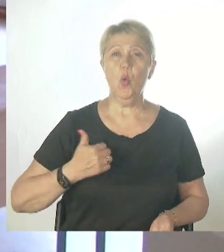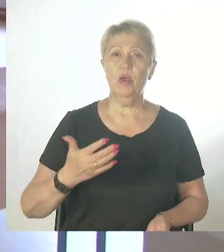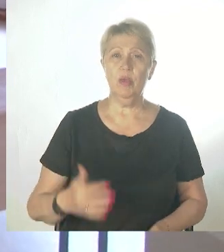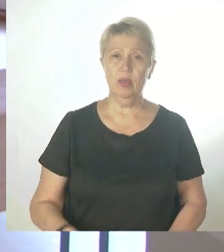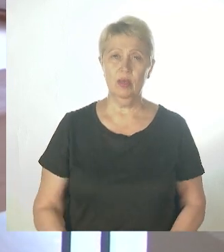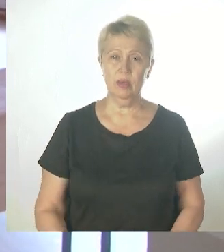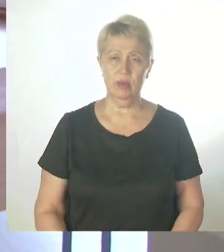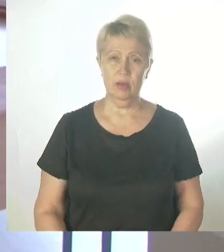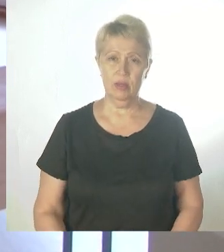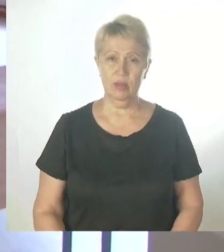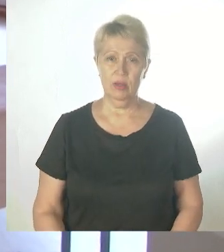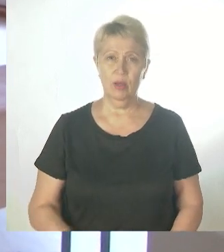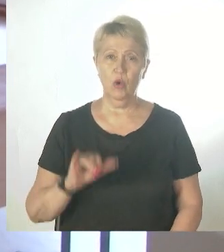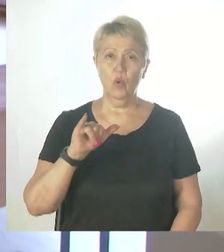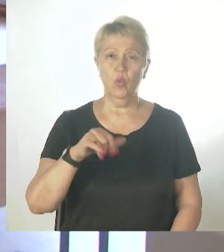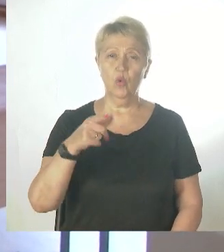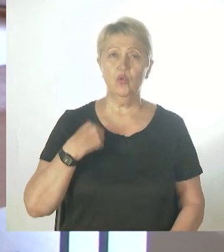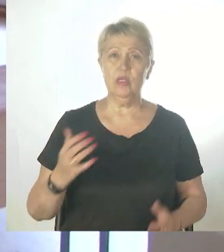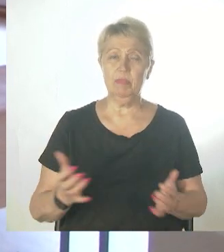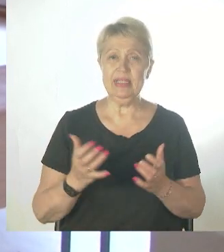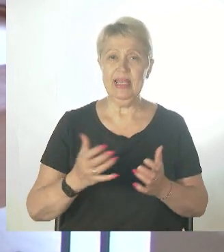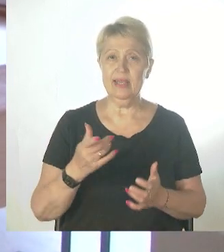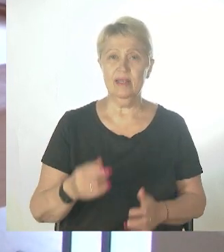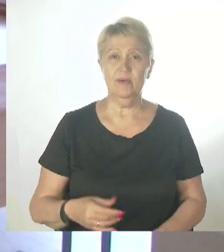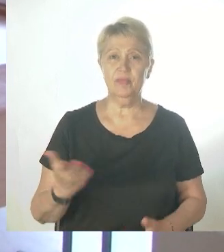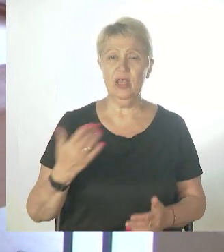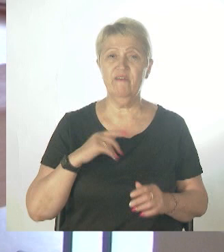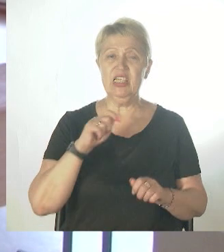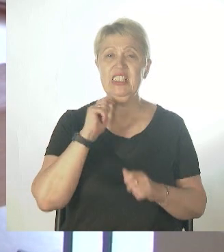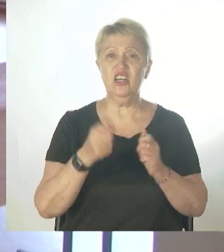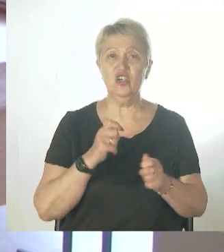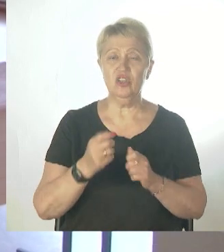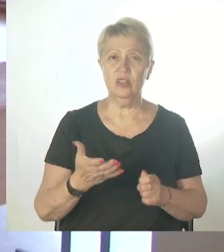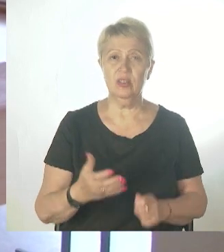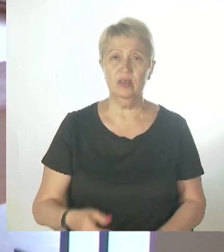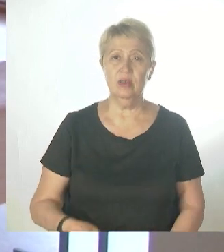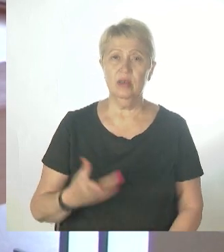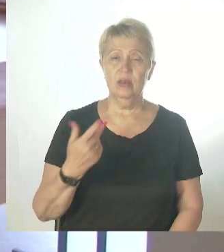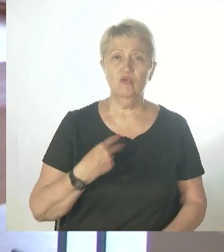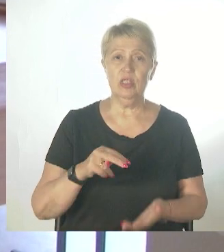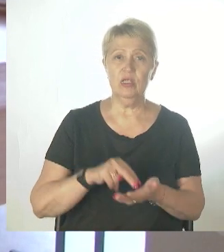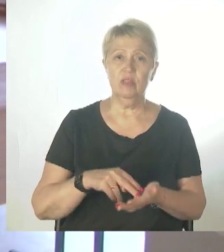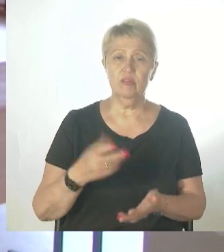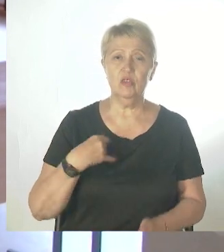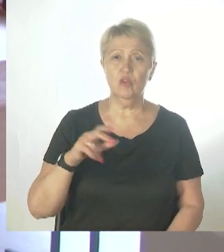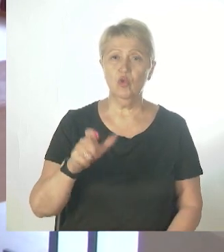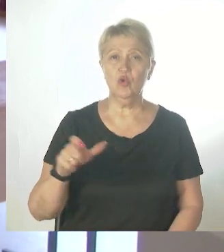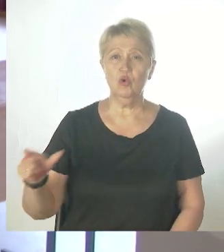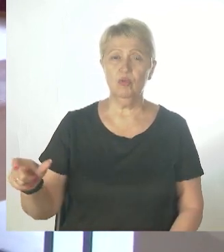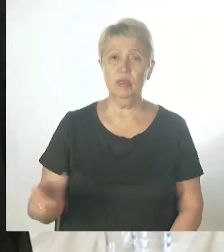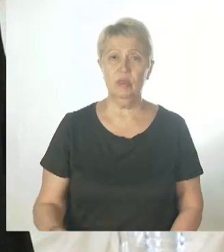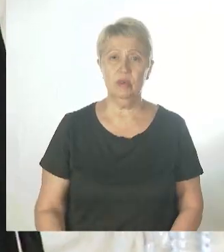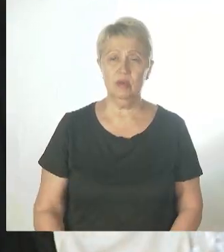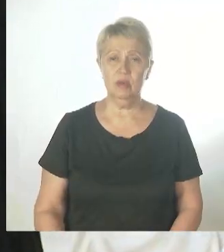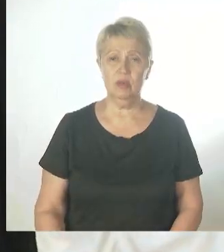на путь спасения и вознаграждены, становятся людьми, которые вознаграждены. Вот.